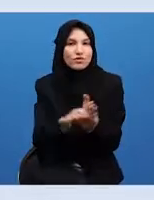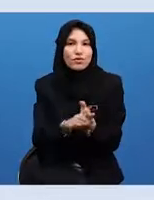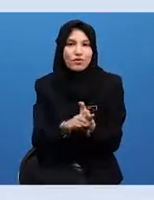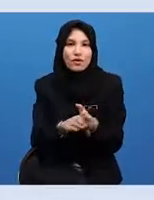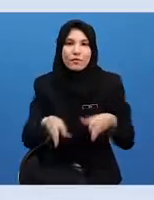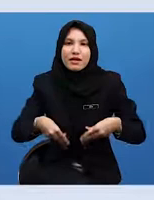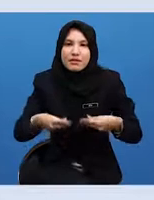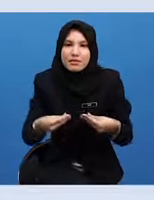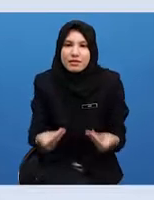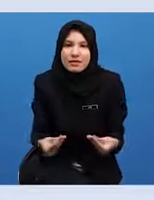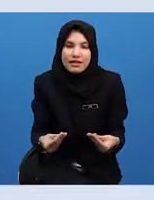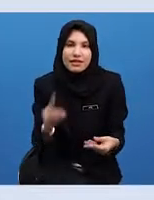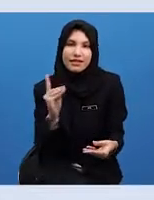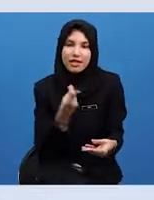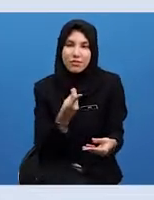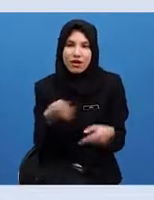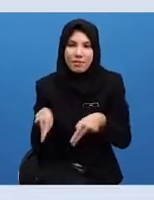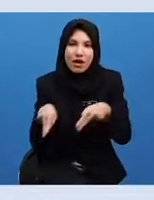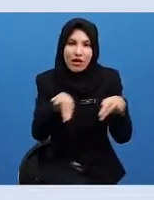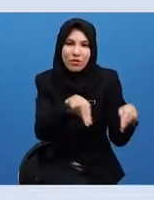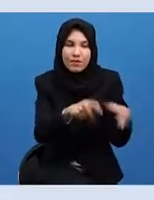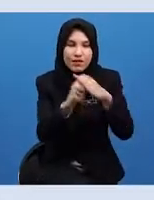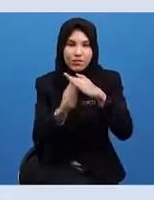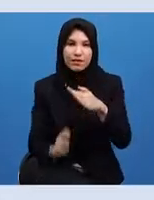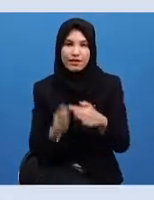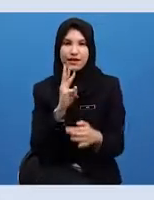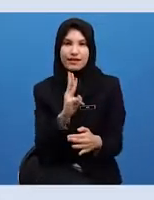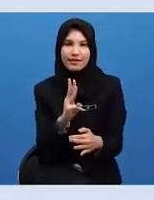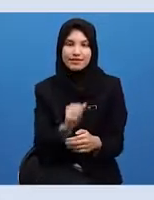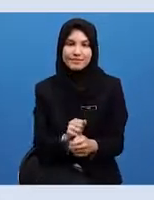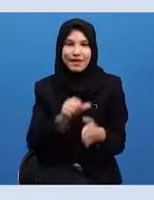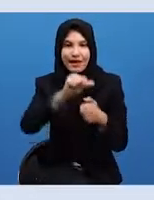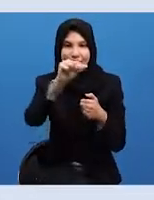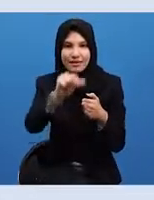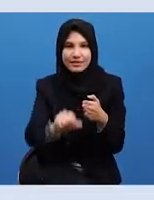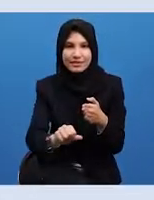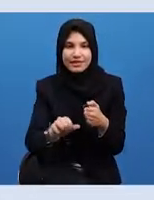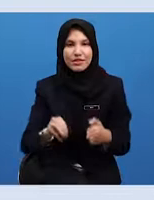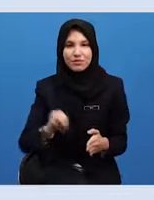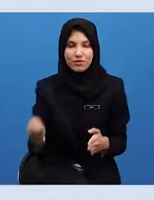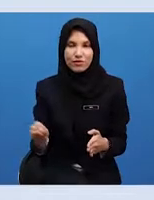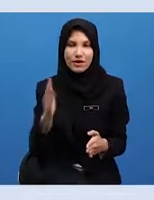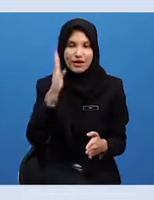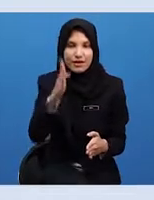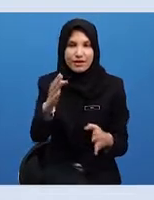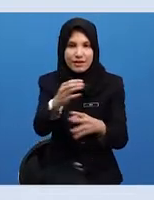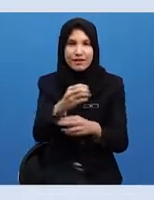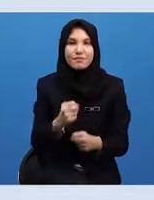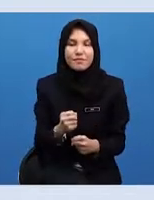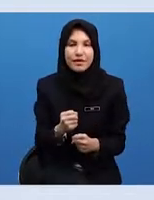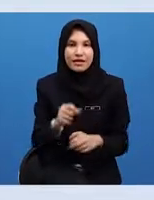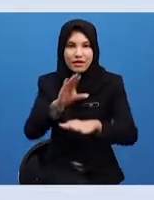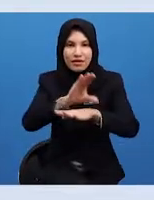bagaimanakah kita boleh mengubah ketumpatan air. Akhirnya, murid akan dapat menggunakan